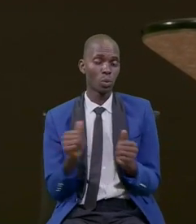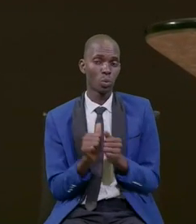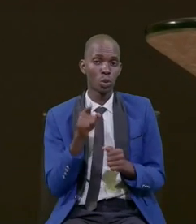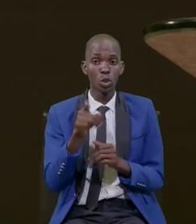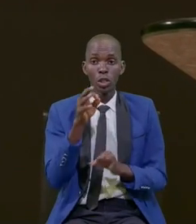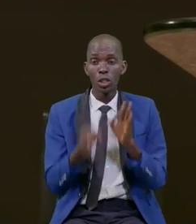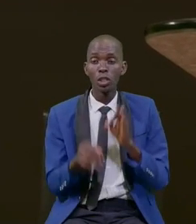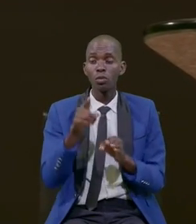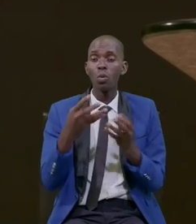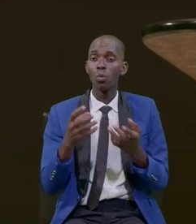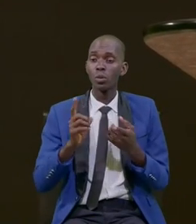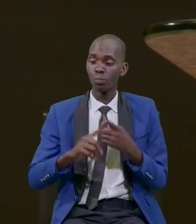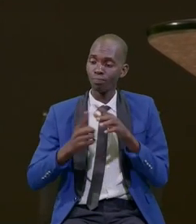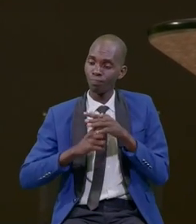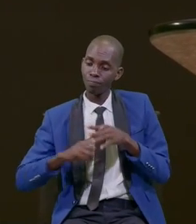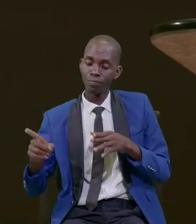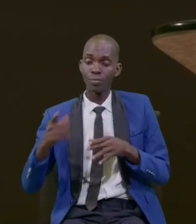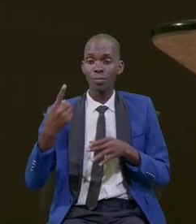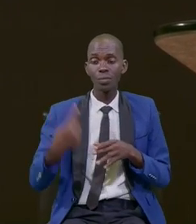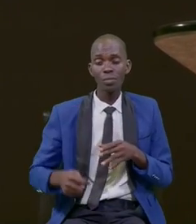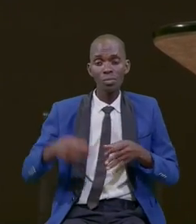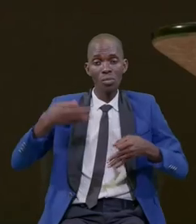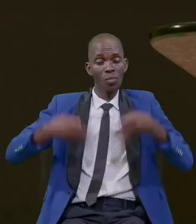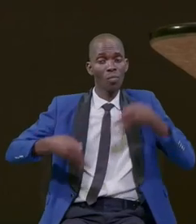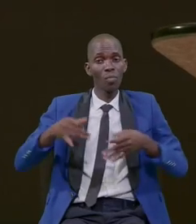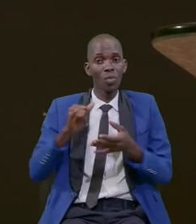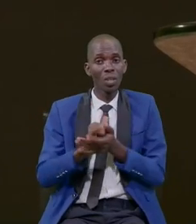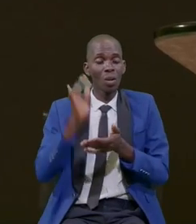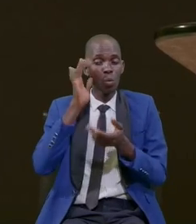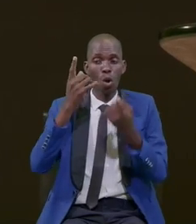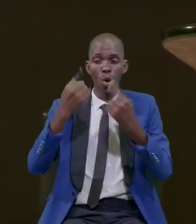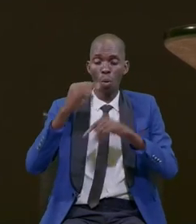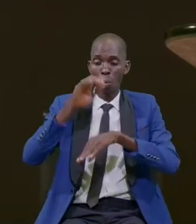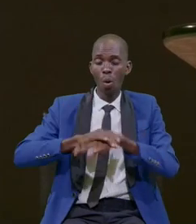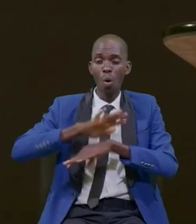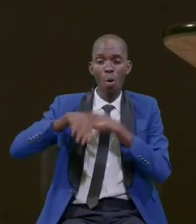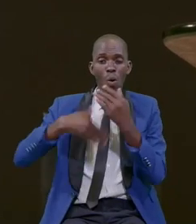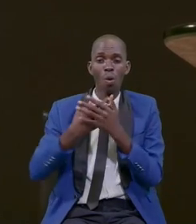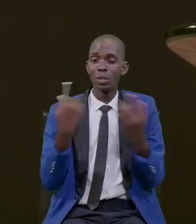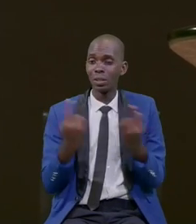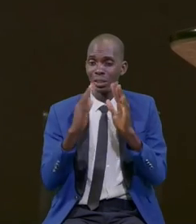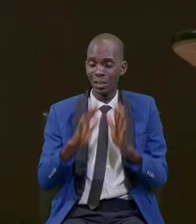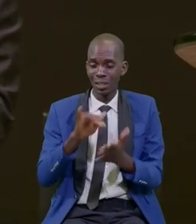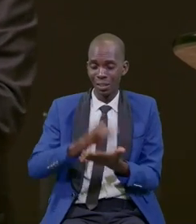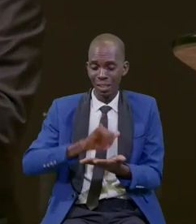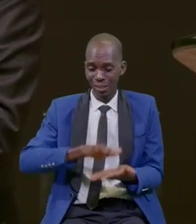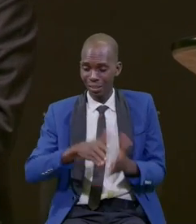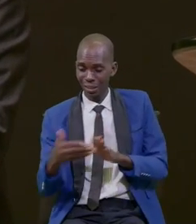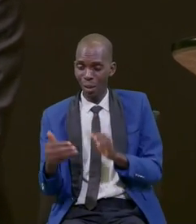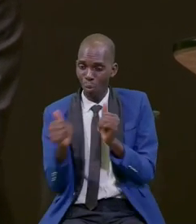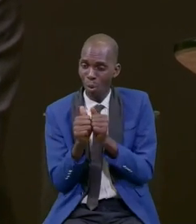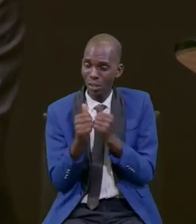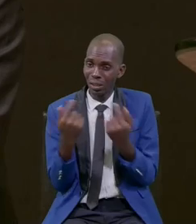échapper à la condamnation à venir sur les pécheurs qui meurent dans leur péché,